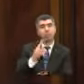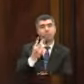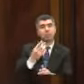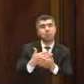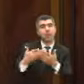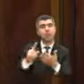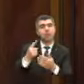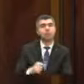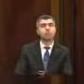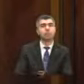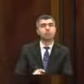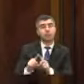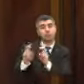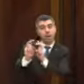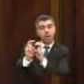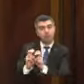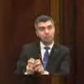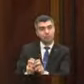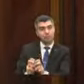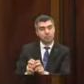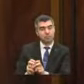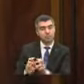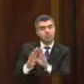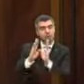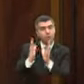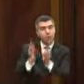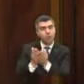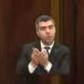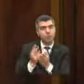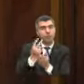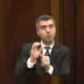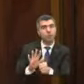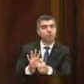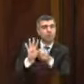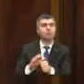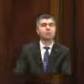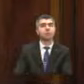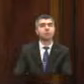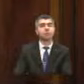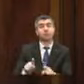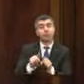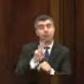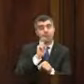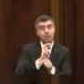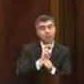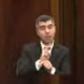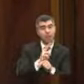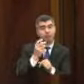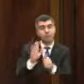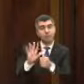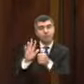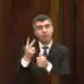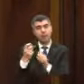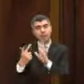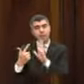درهم، وهو حجم أقل من مجموع القروض سنة 2016. القروض الممنوحة في 2016 و